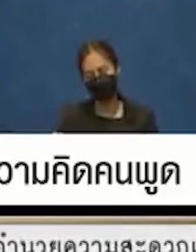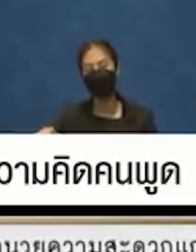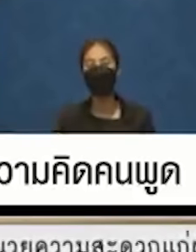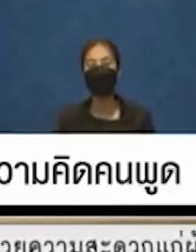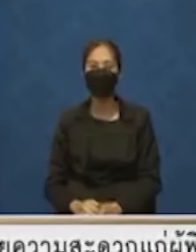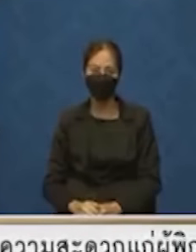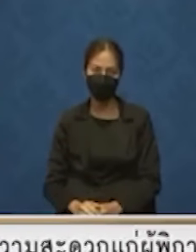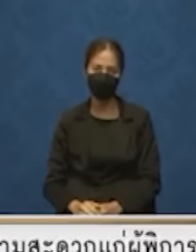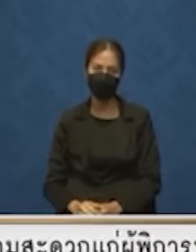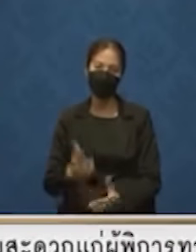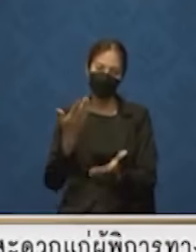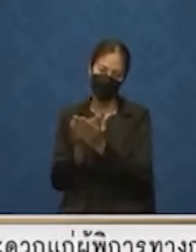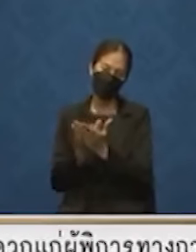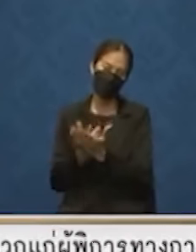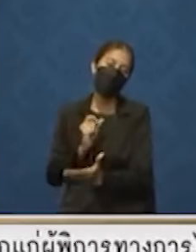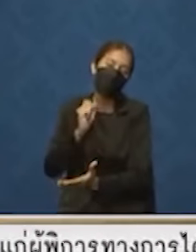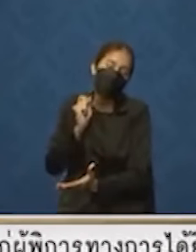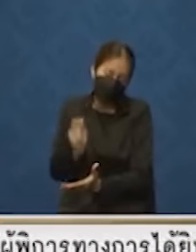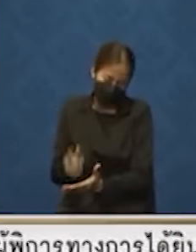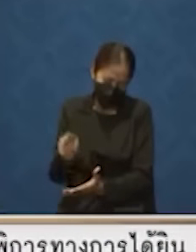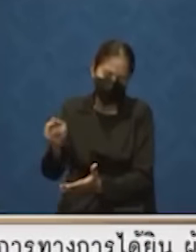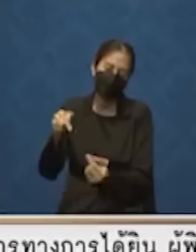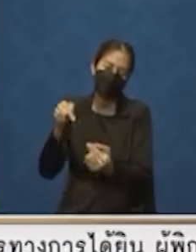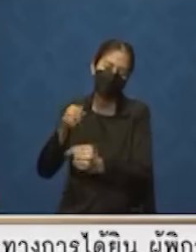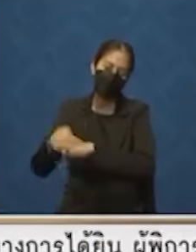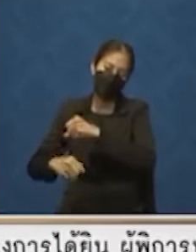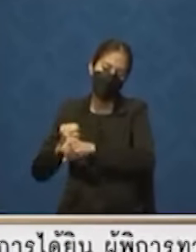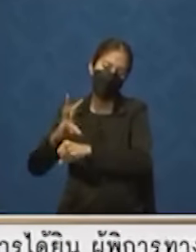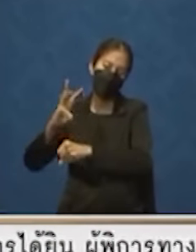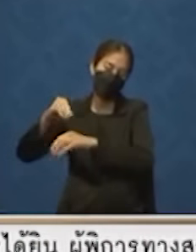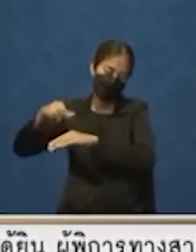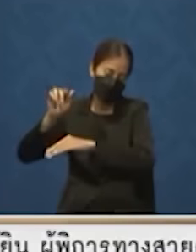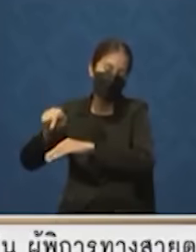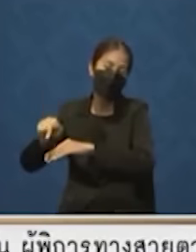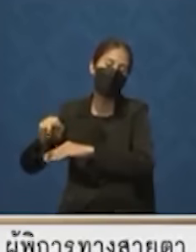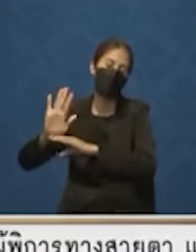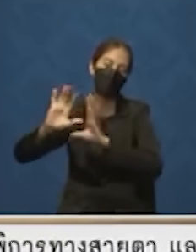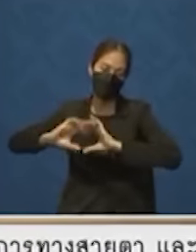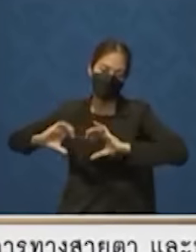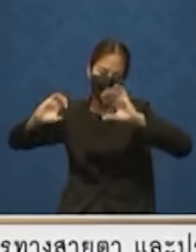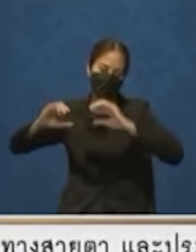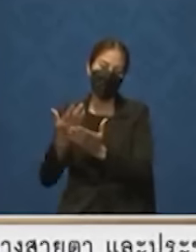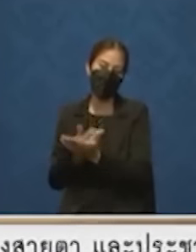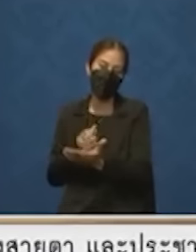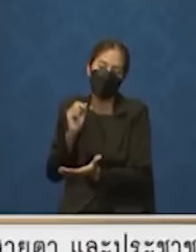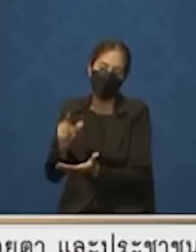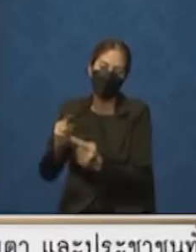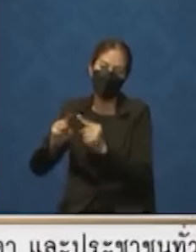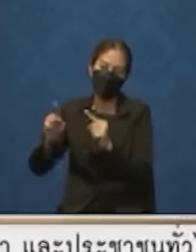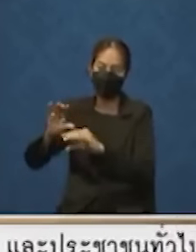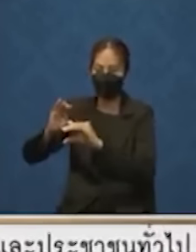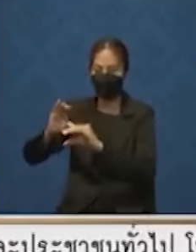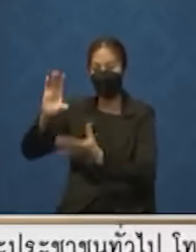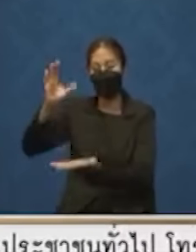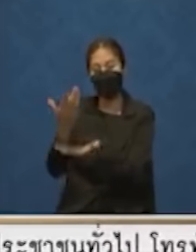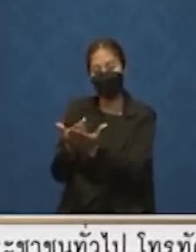ต แค่บำนาญแค่บุคลากรเนี่ยเกินงบประมาณที่เราจะใช้ไปเยอะมากเลยทีเดียวอันนี้เป็นยาขมที่เ